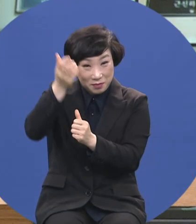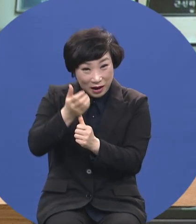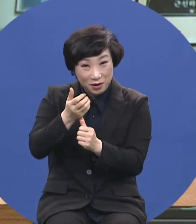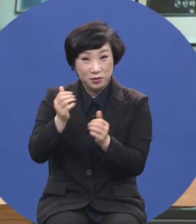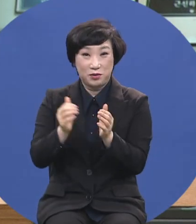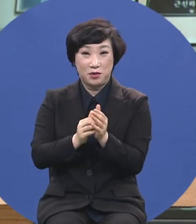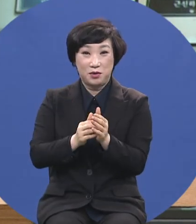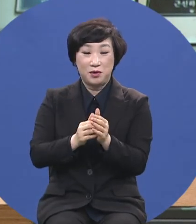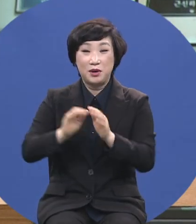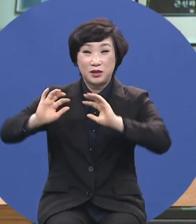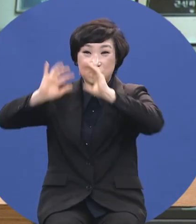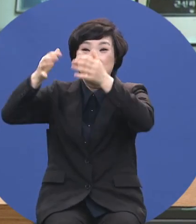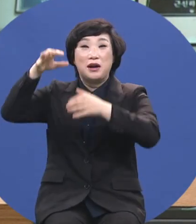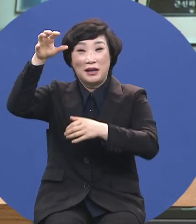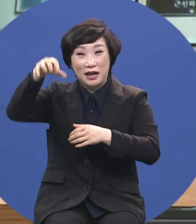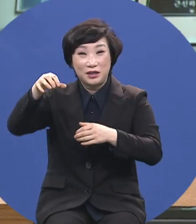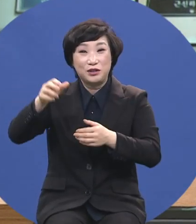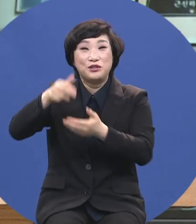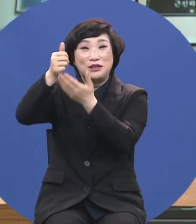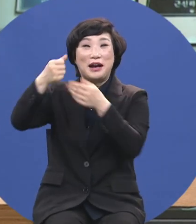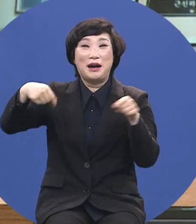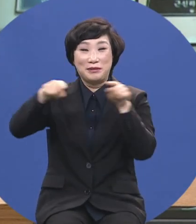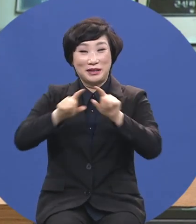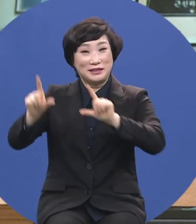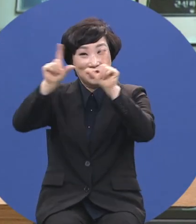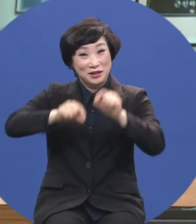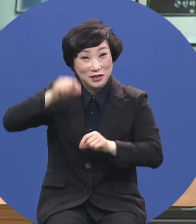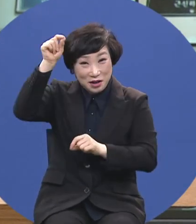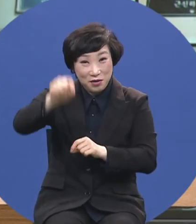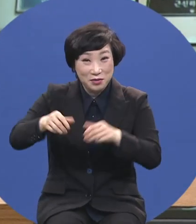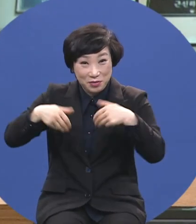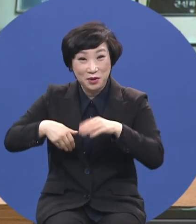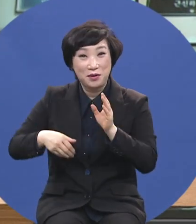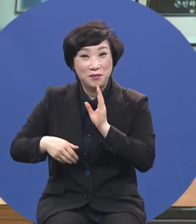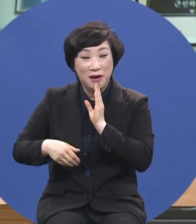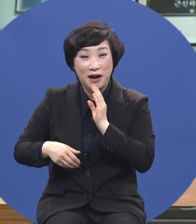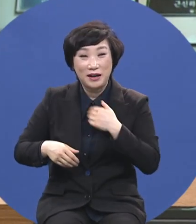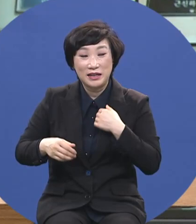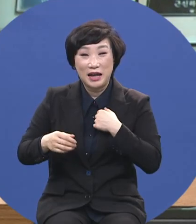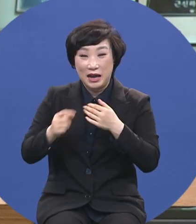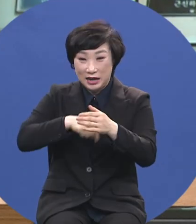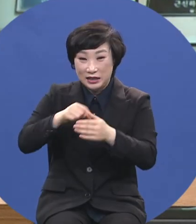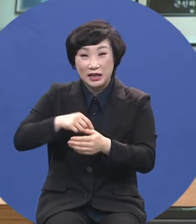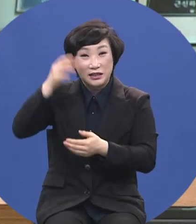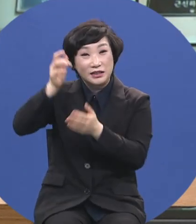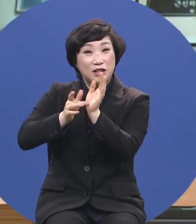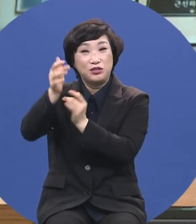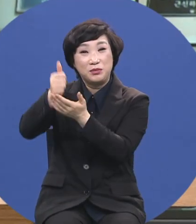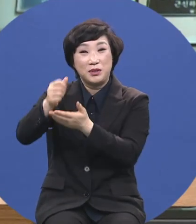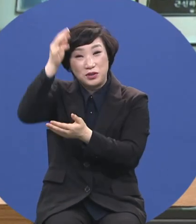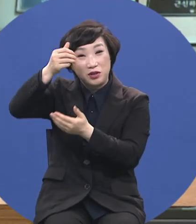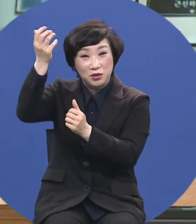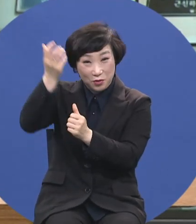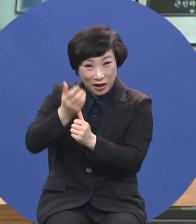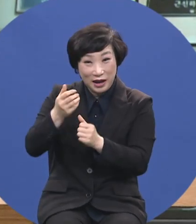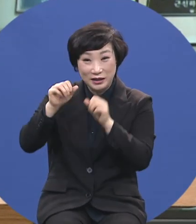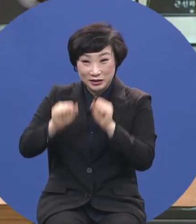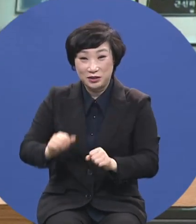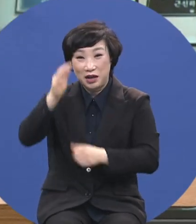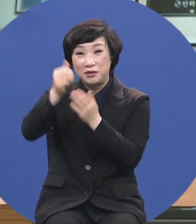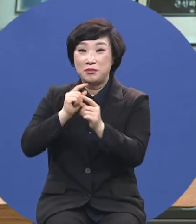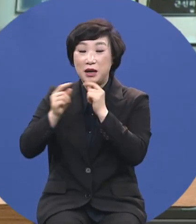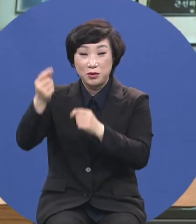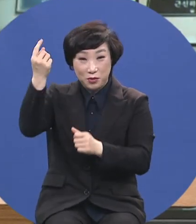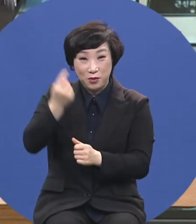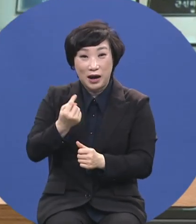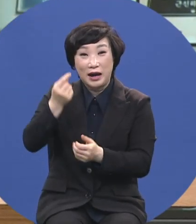받고 천국에서 나와 함께 영원히 살자. 그리고 내가 너 안에 성령으로 와 계시다. 말씀으로 와